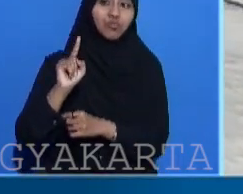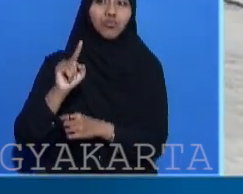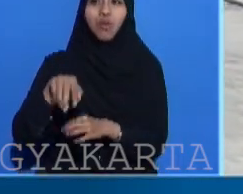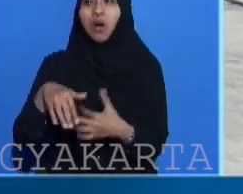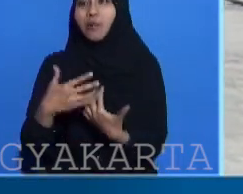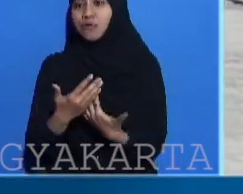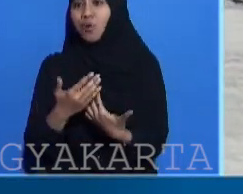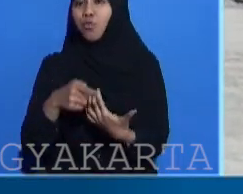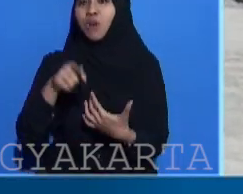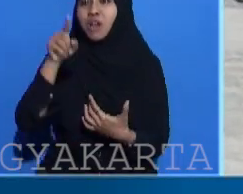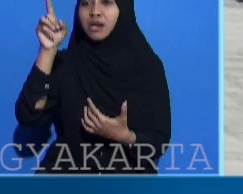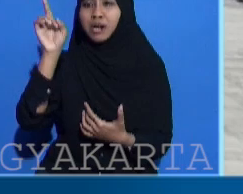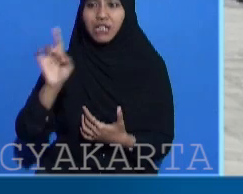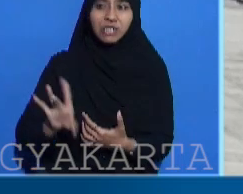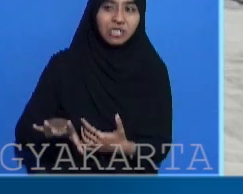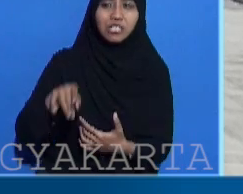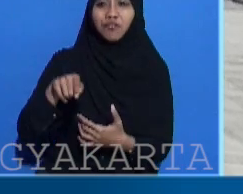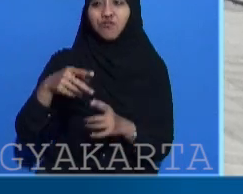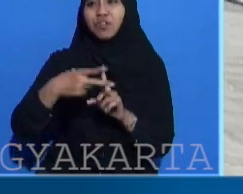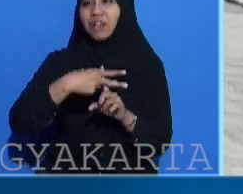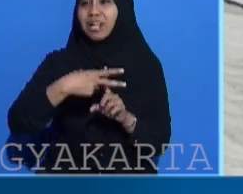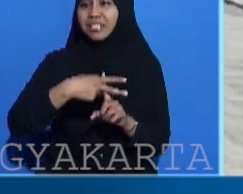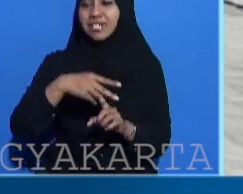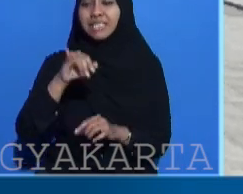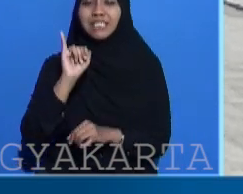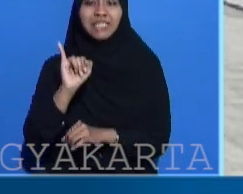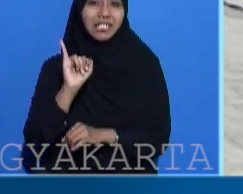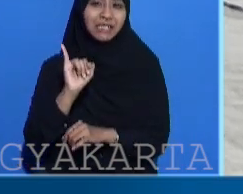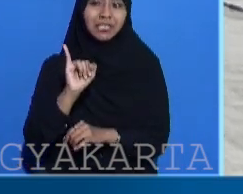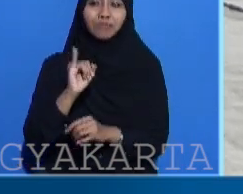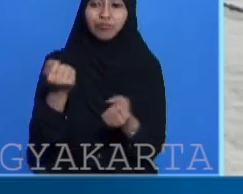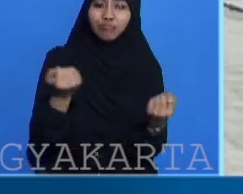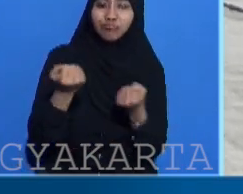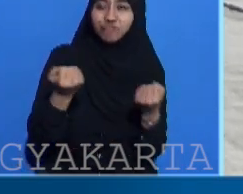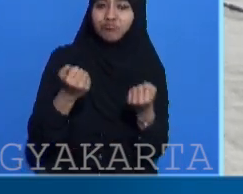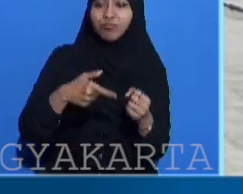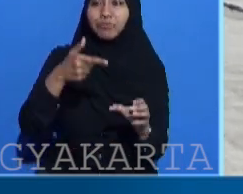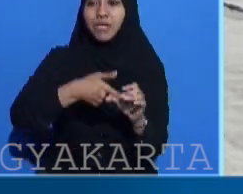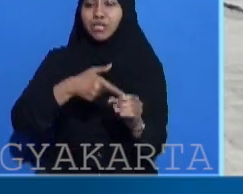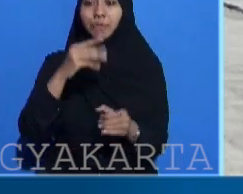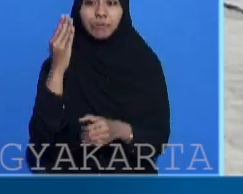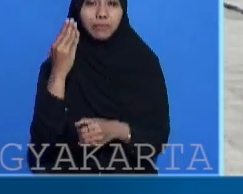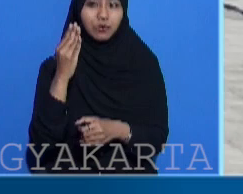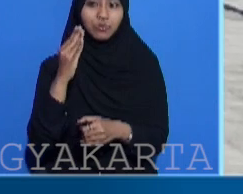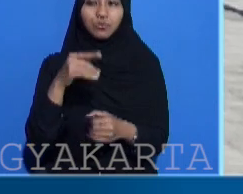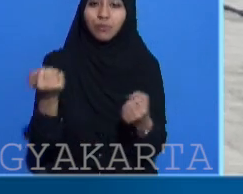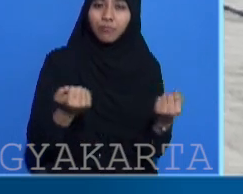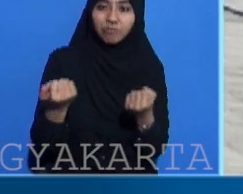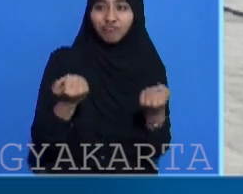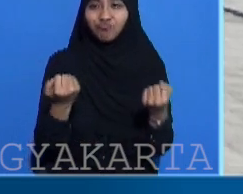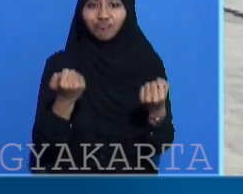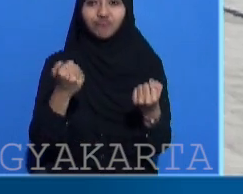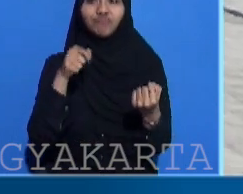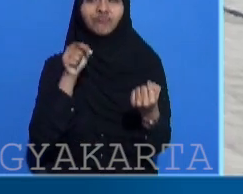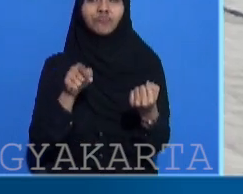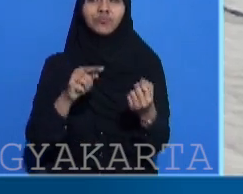elektronik fuel injection mobil yang menggunakan BBM Pertamax maka akan menghasilkan pembakaran lebih sempurna